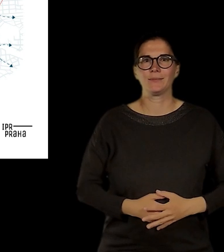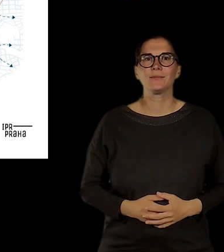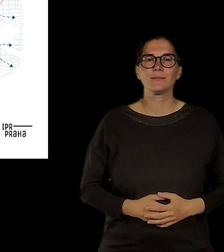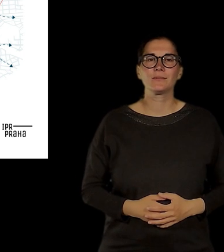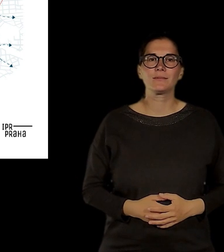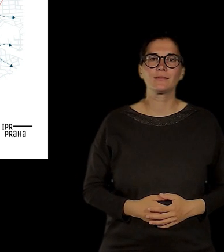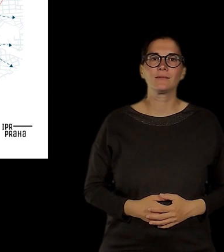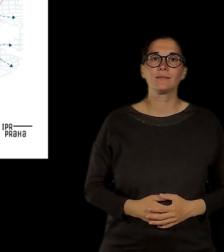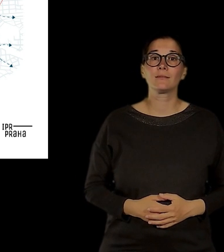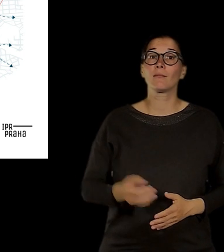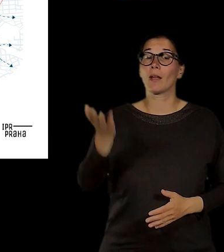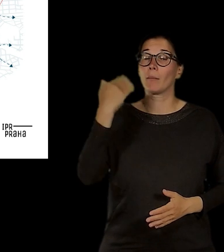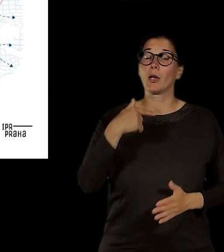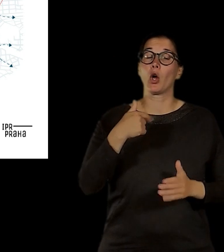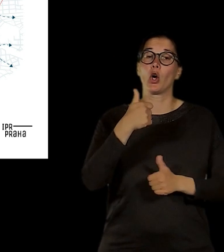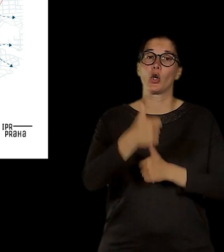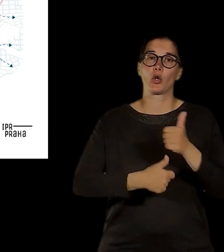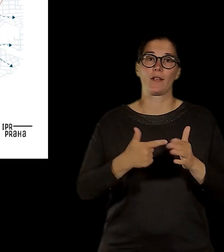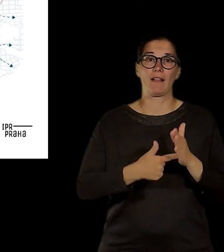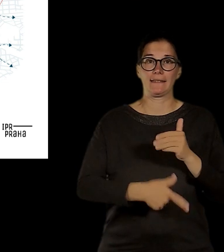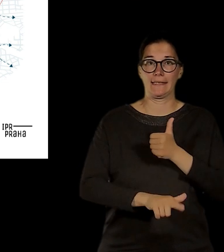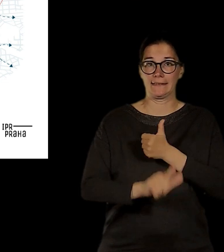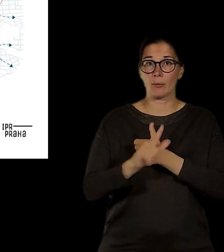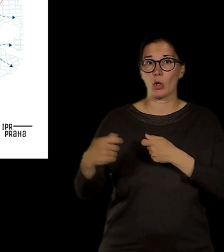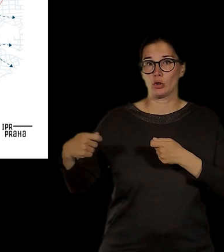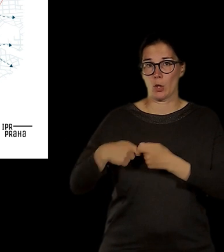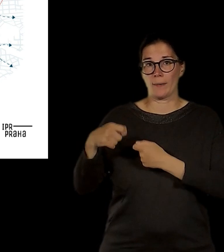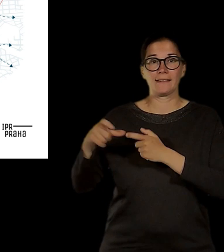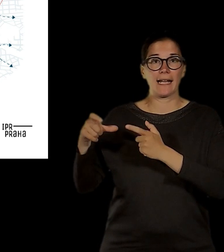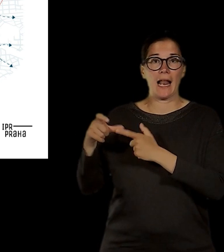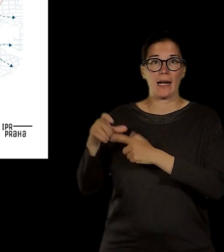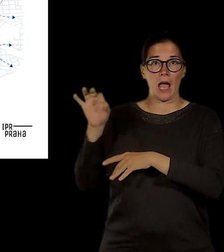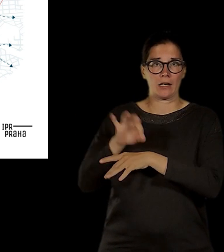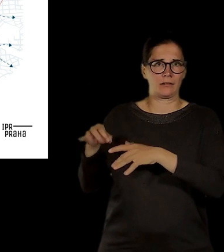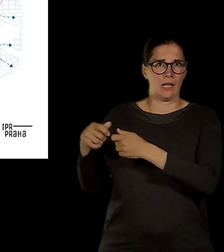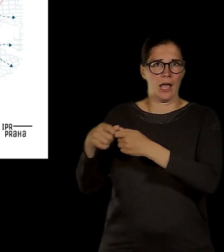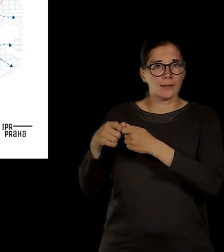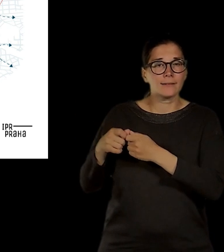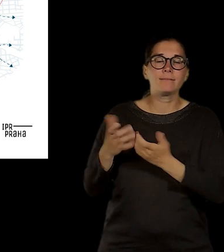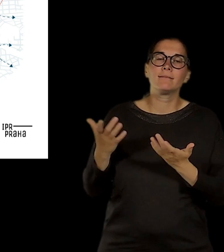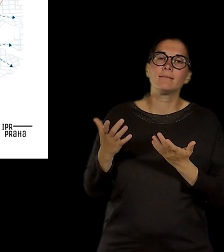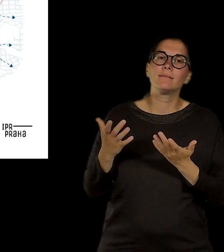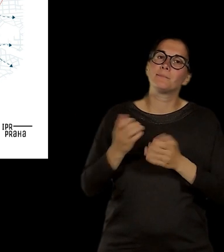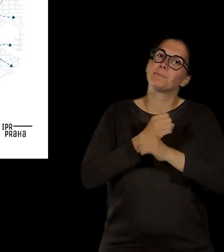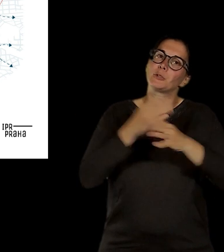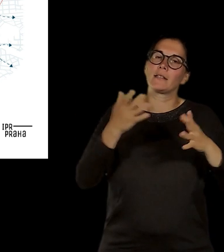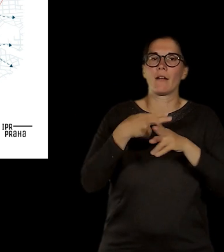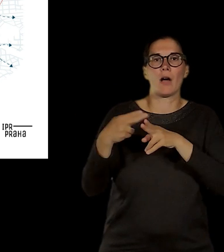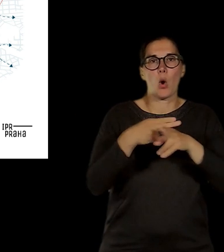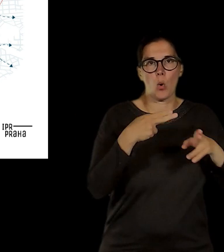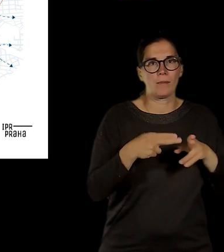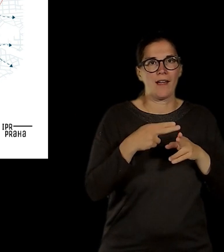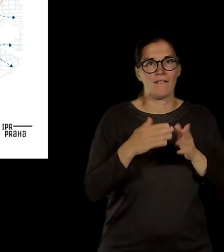Když jsme v roce 2017 spolupracovali s GEL Architects na vizi magistrály, tak tím výsledkem